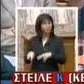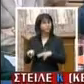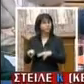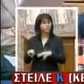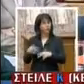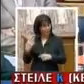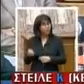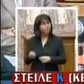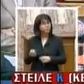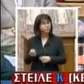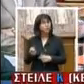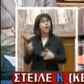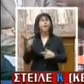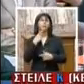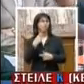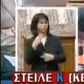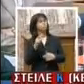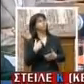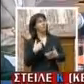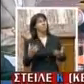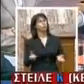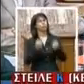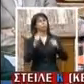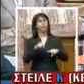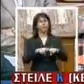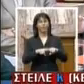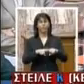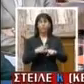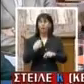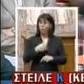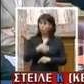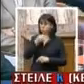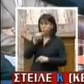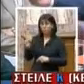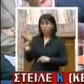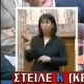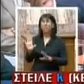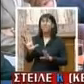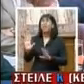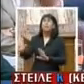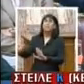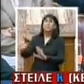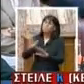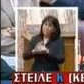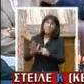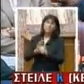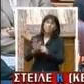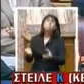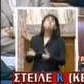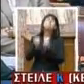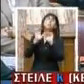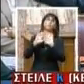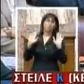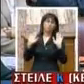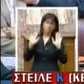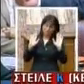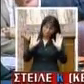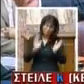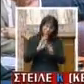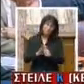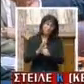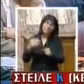Εσείς θεωρείτε ότι σώζετε την πατρίδα. Εμείς σας λέμε, κύριε Πρωθυπουργέ, μη μας σώσετε άλλο. Έλεος. Φτάνει τόσο σώσιμο